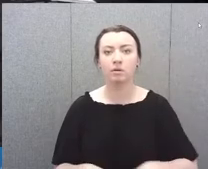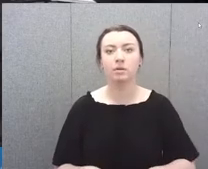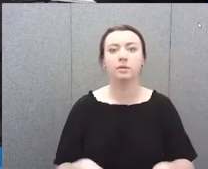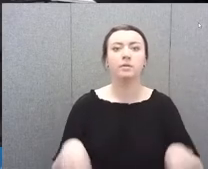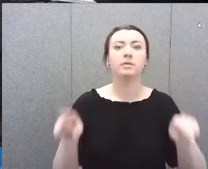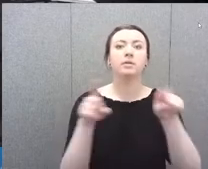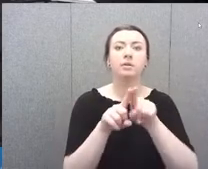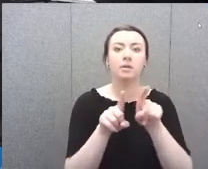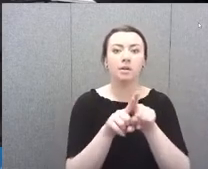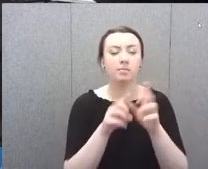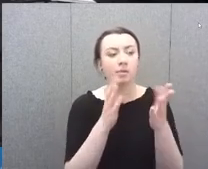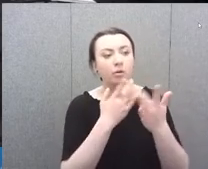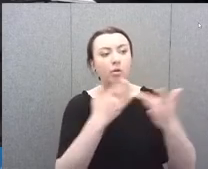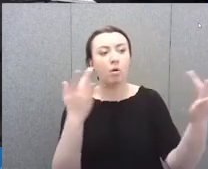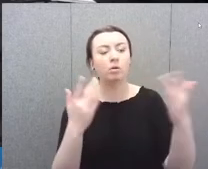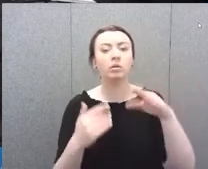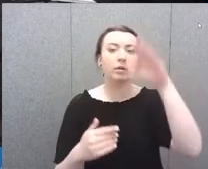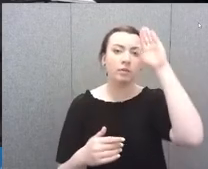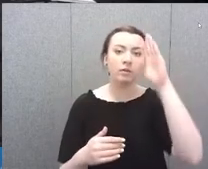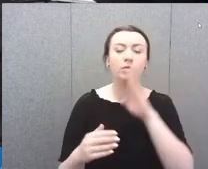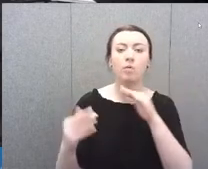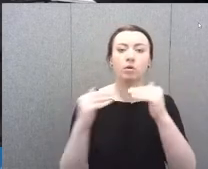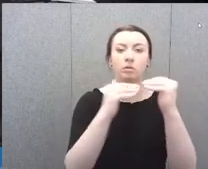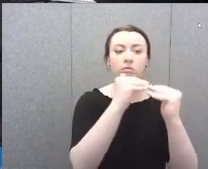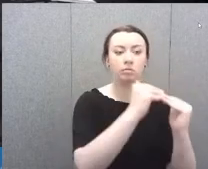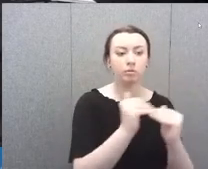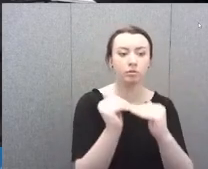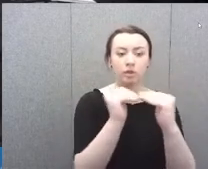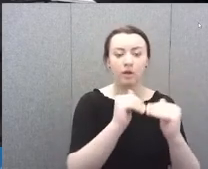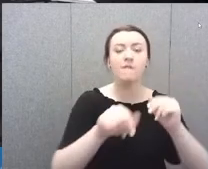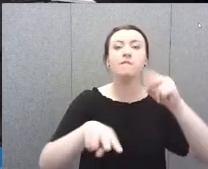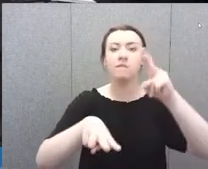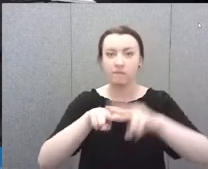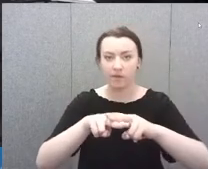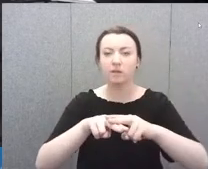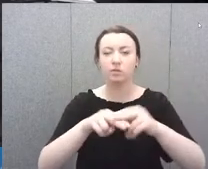И работа на местном уровне также очень важна.